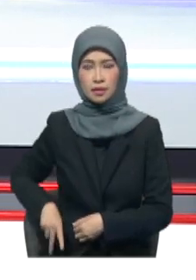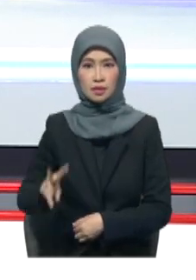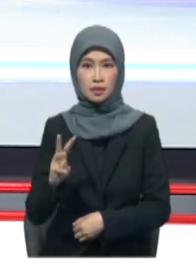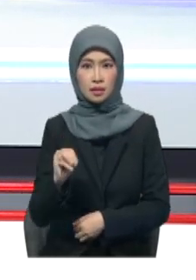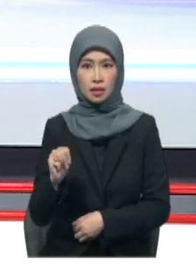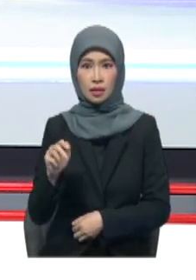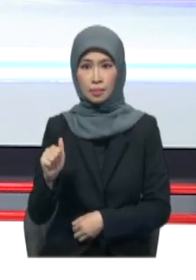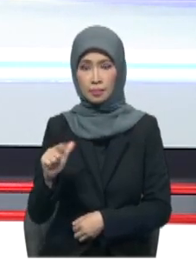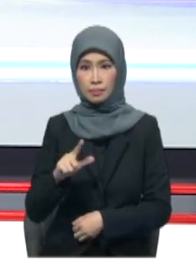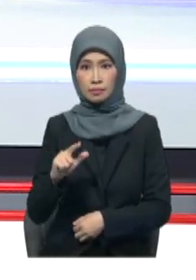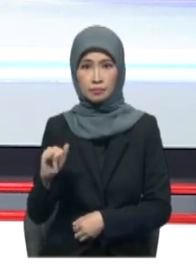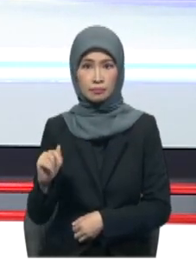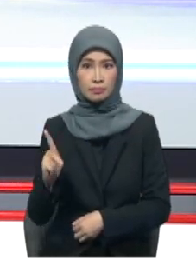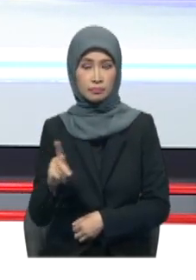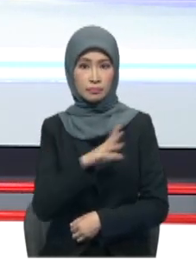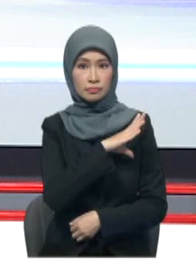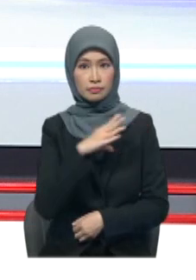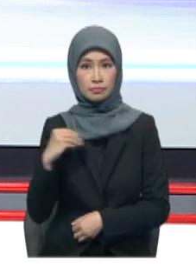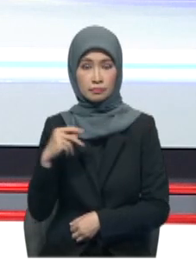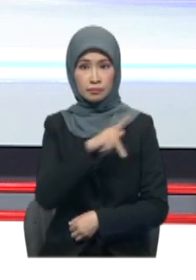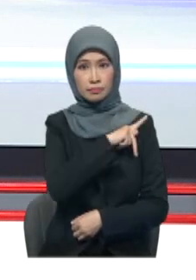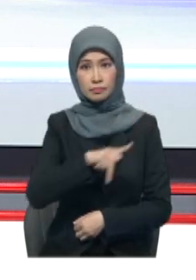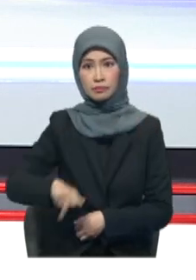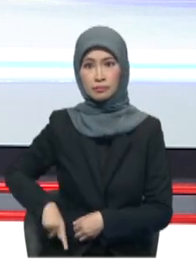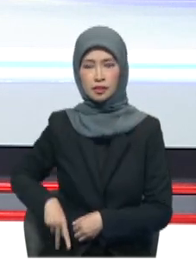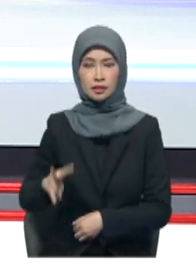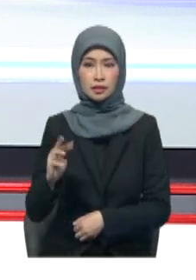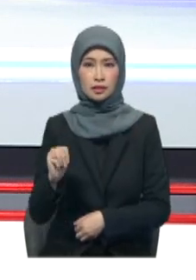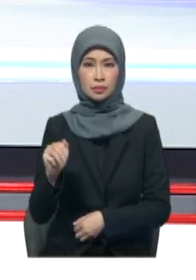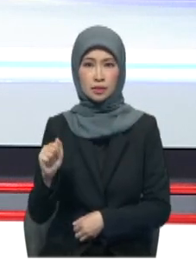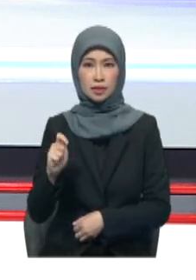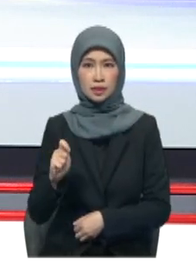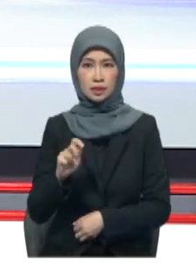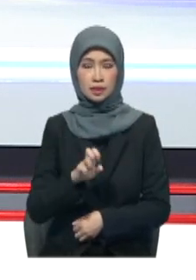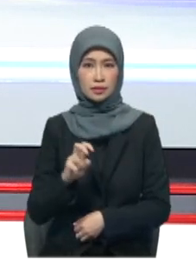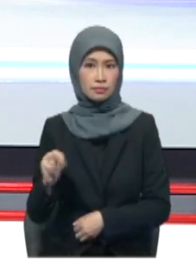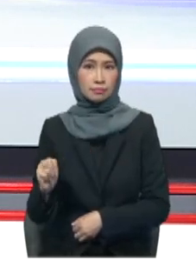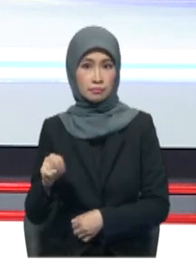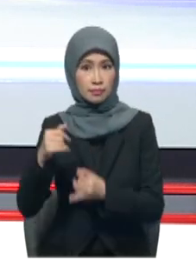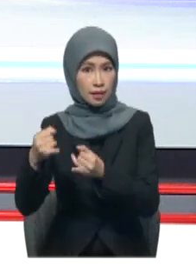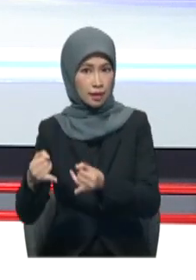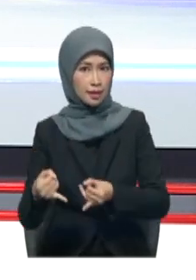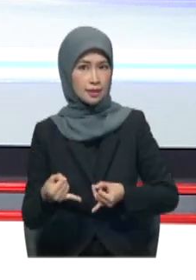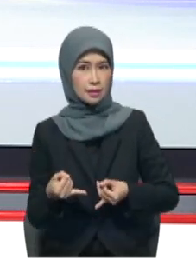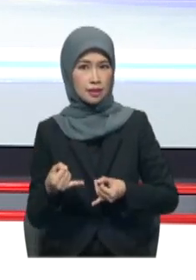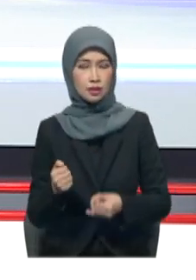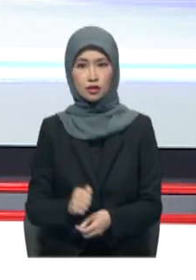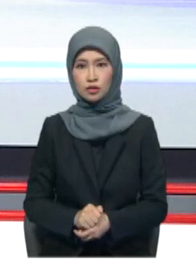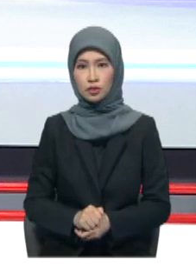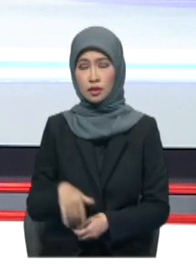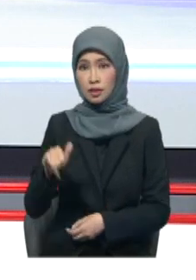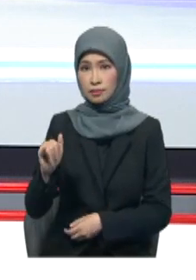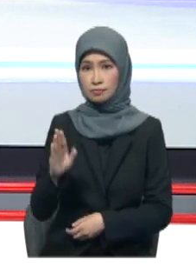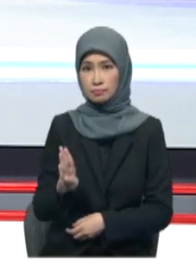yang teramat Mulia Paduka seri pengiran muda Abdul matin keberangkatan dulian teramat Mulia dijunjung oleh yang berhormat pihin udana